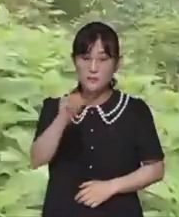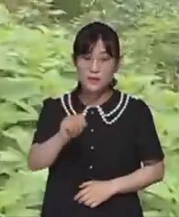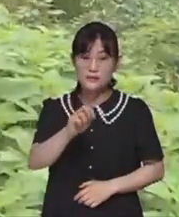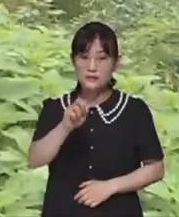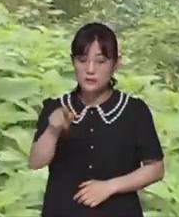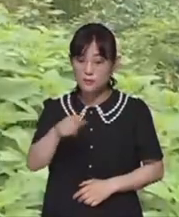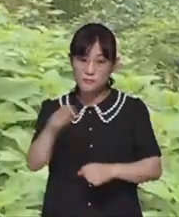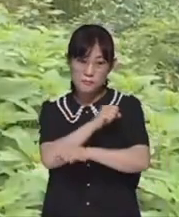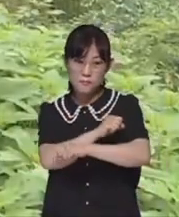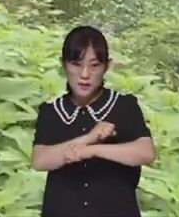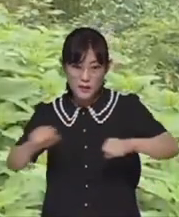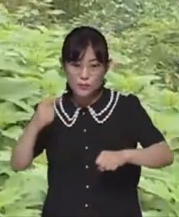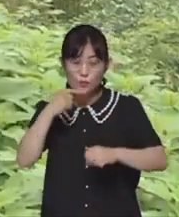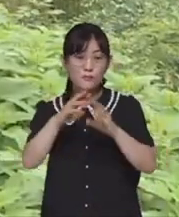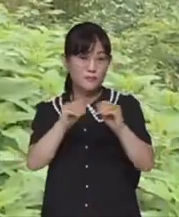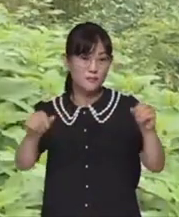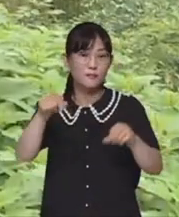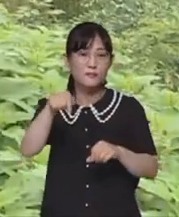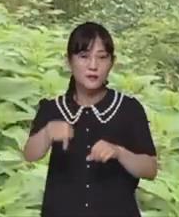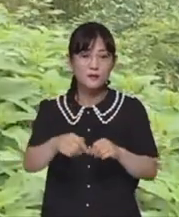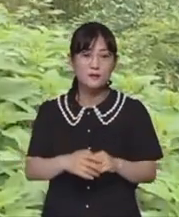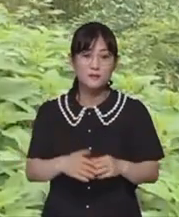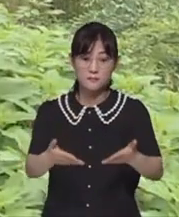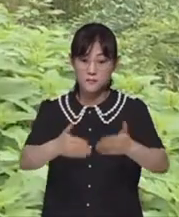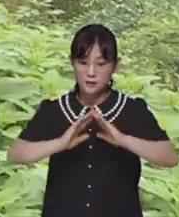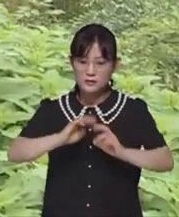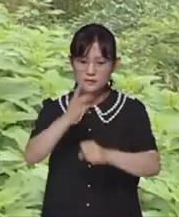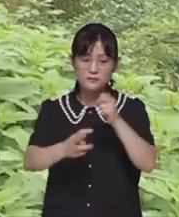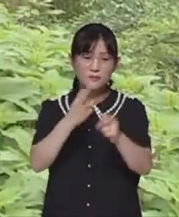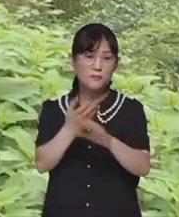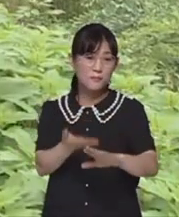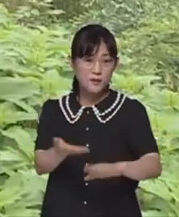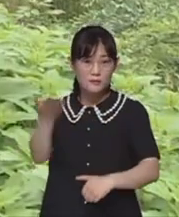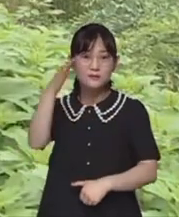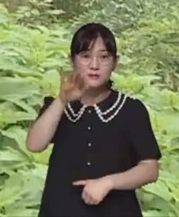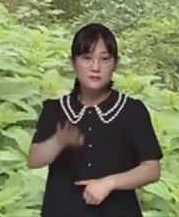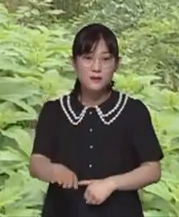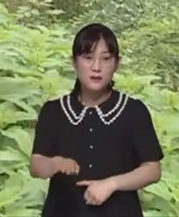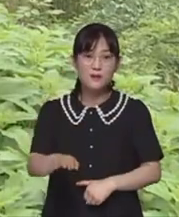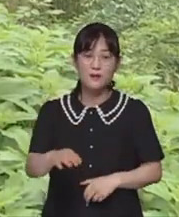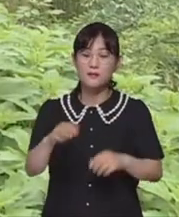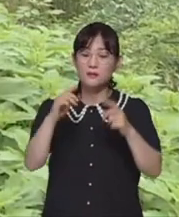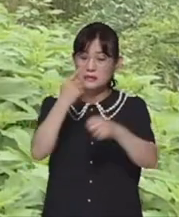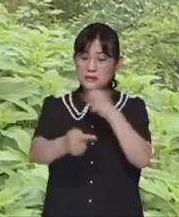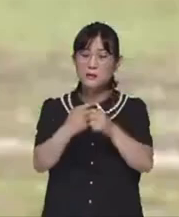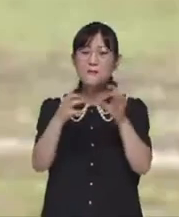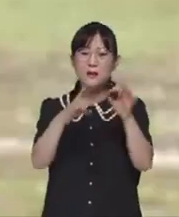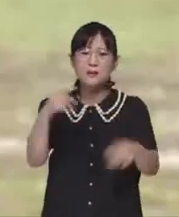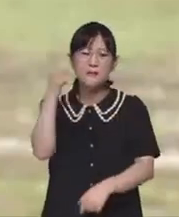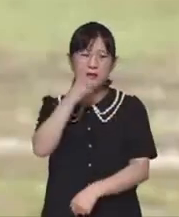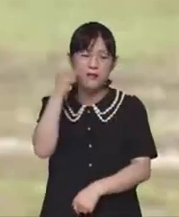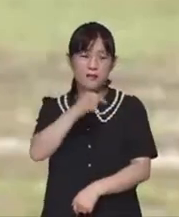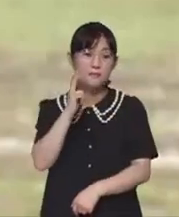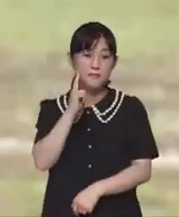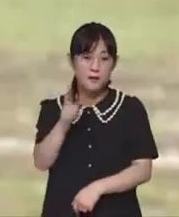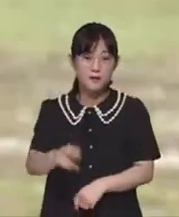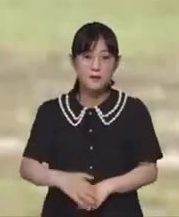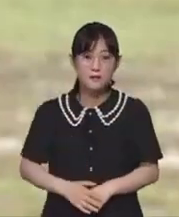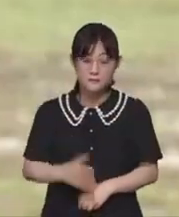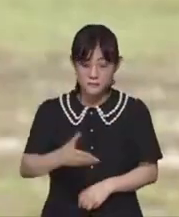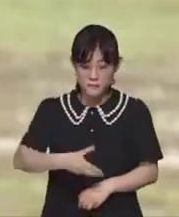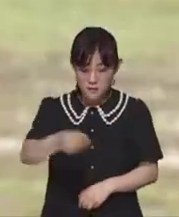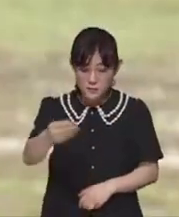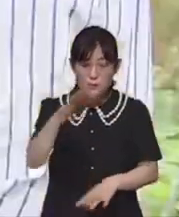이르는 장흥 삼산 간척지입니다. 조성된 지 30년이 지났지만 해마다 염해가 되풀이되고 있습니다. 이 때문에 임대